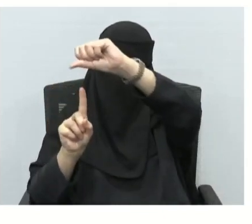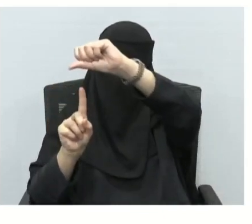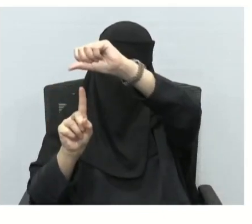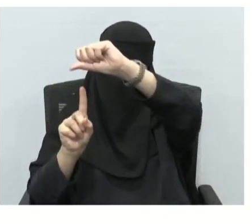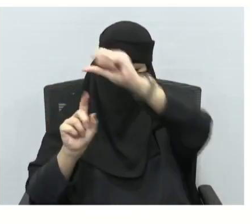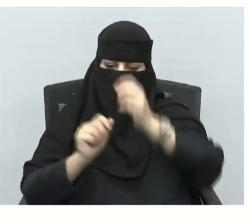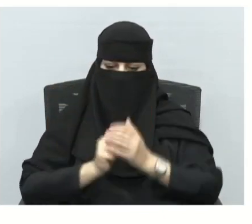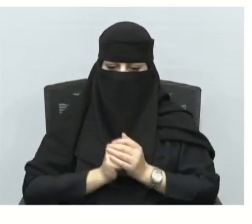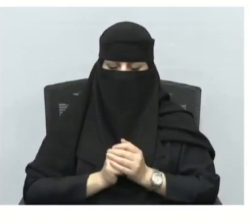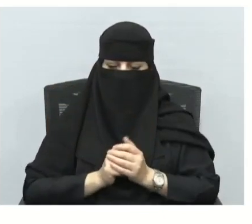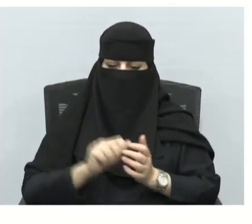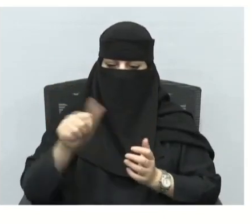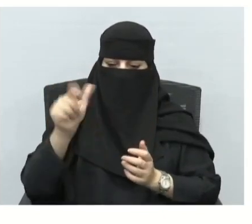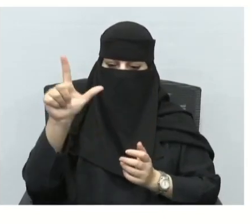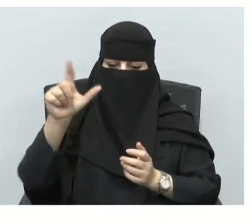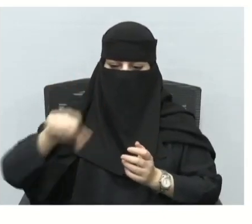ارتب